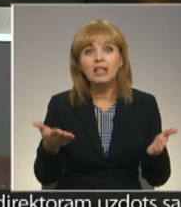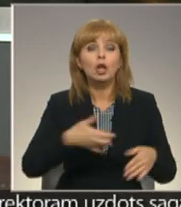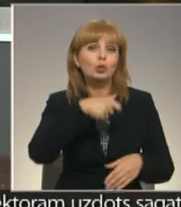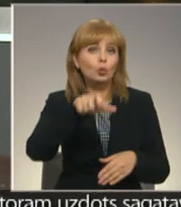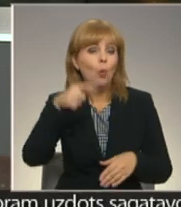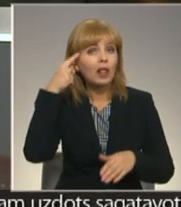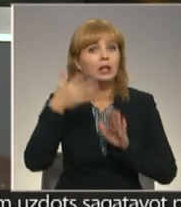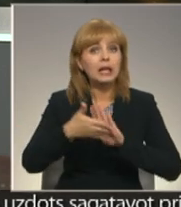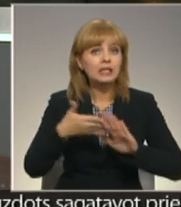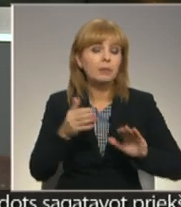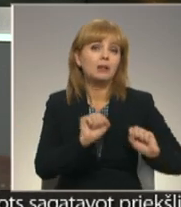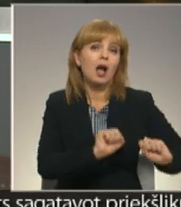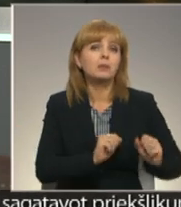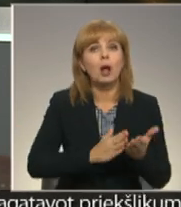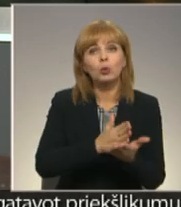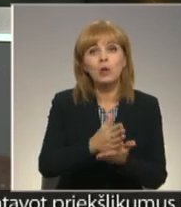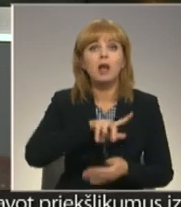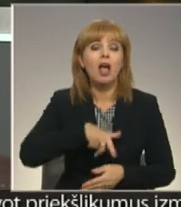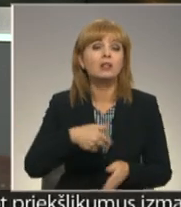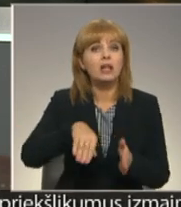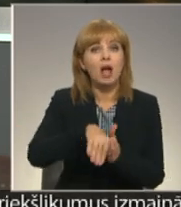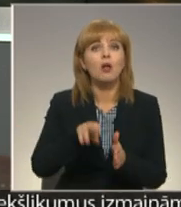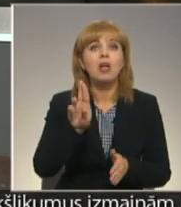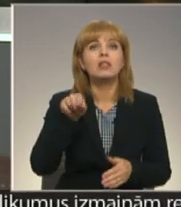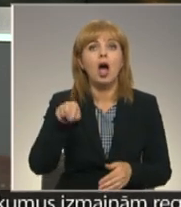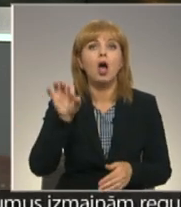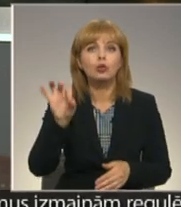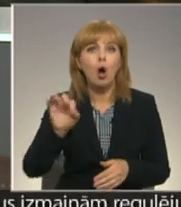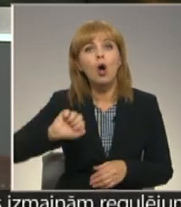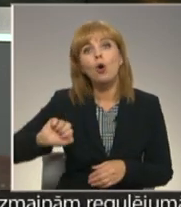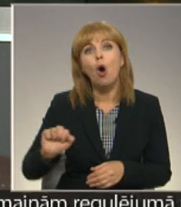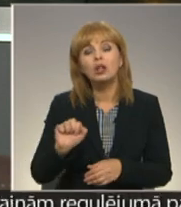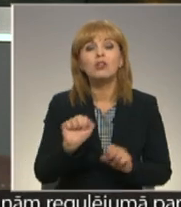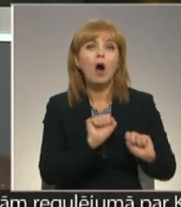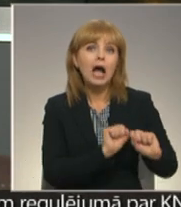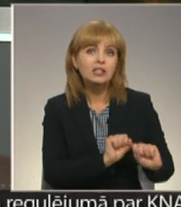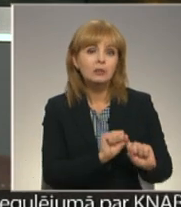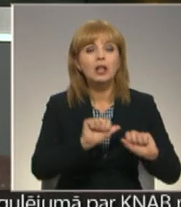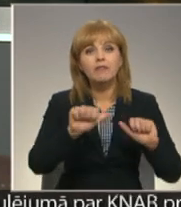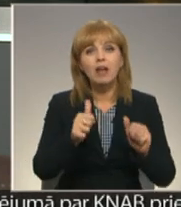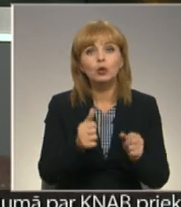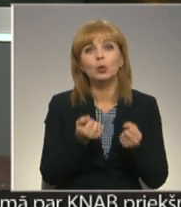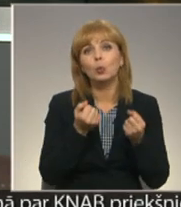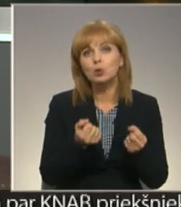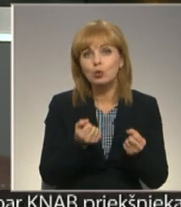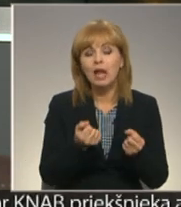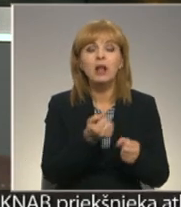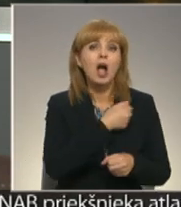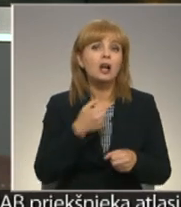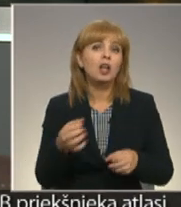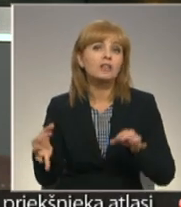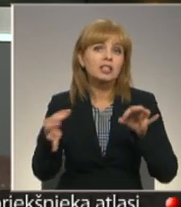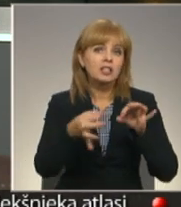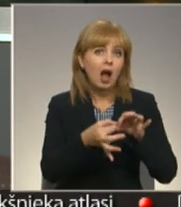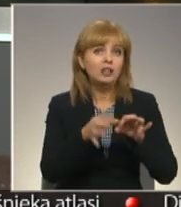skolēnu izpratni par aizsardzības nozari, Latvijas dalību NATO un kolektīvo aizsardzību, kā arī veidot un uzturēt karavīru saikni ar sabiedrību. Nu